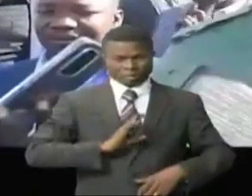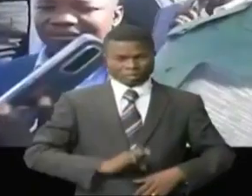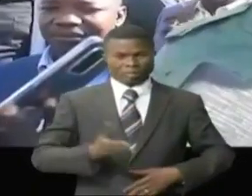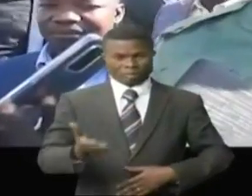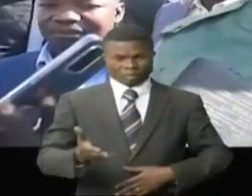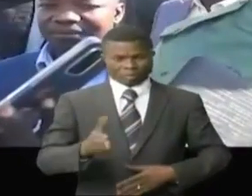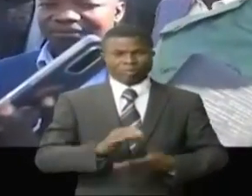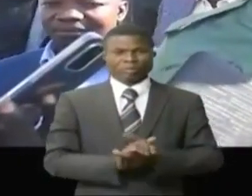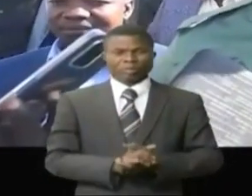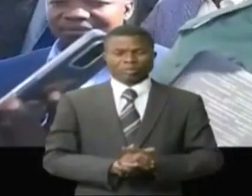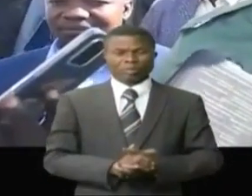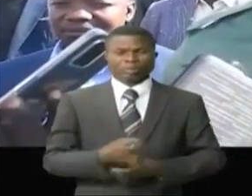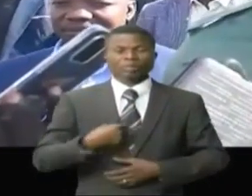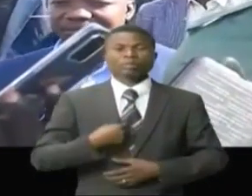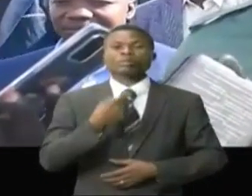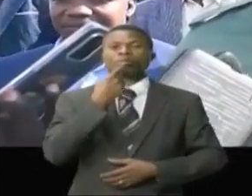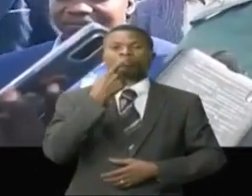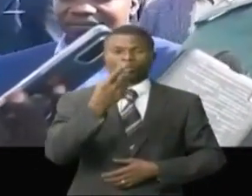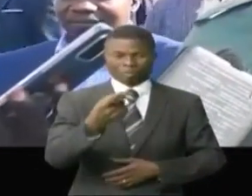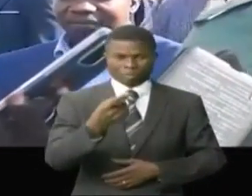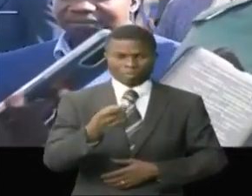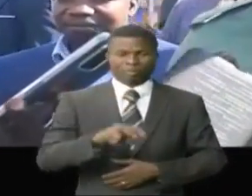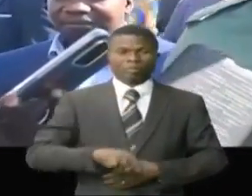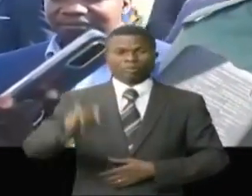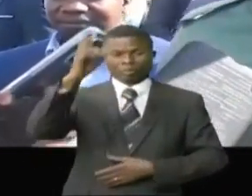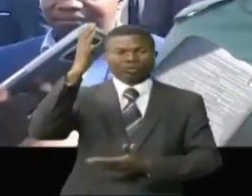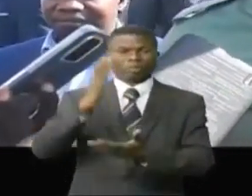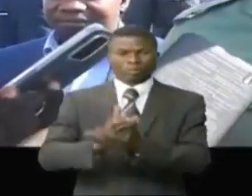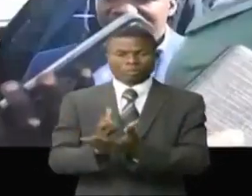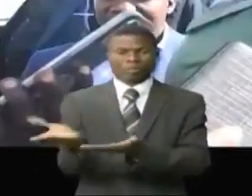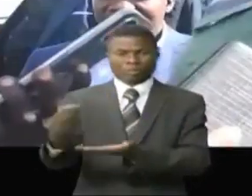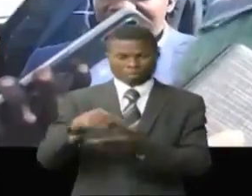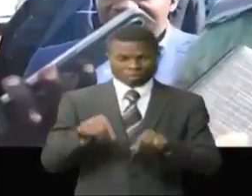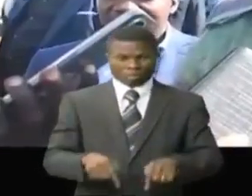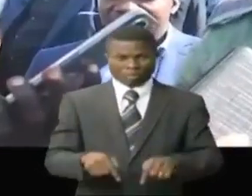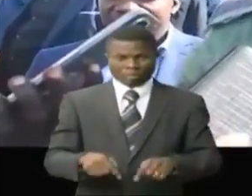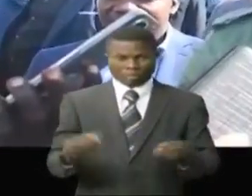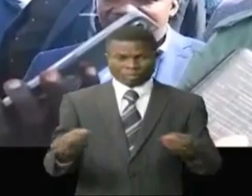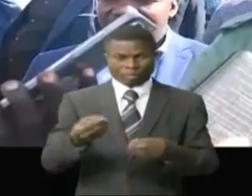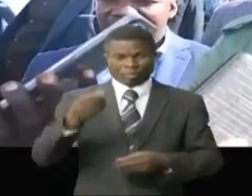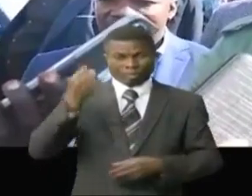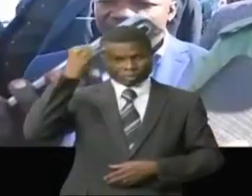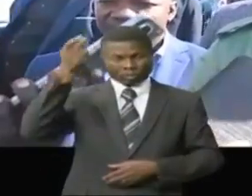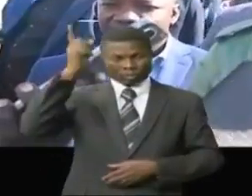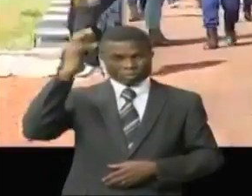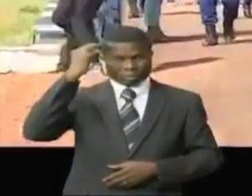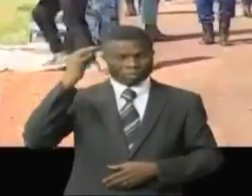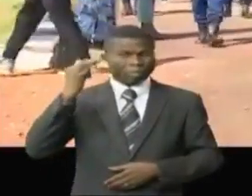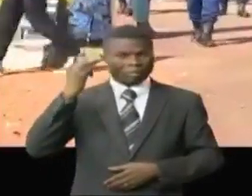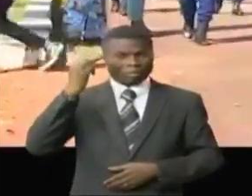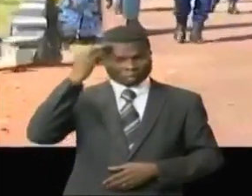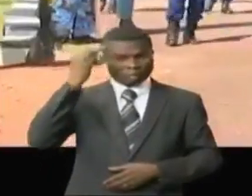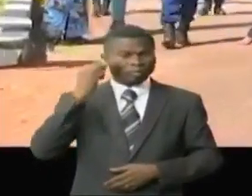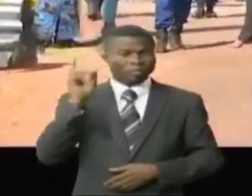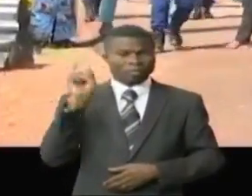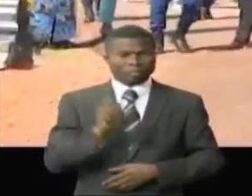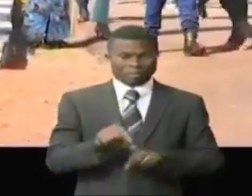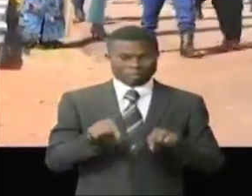Ça, moi, j'ai dit stopper mon voyage net, d'autant plus que selon le Premier ministre pourra venir